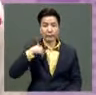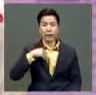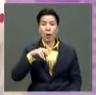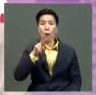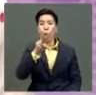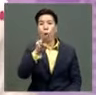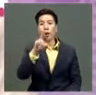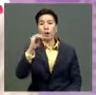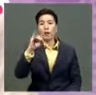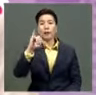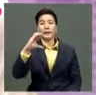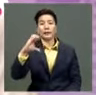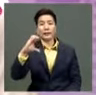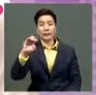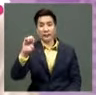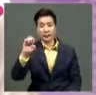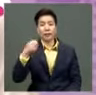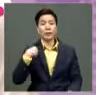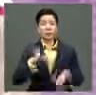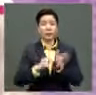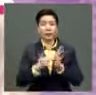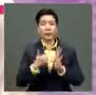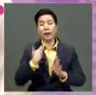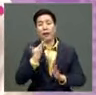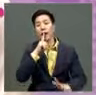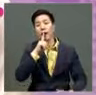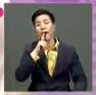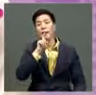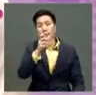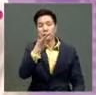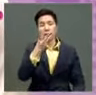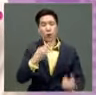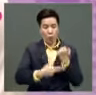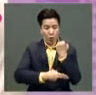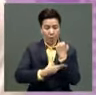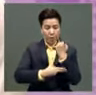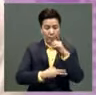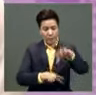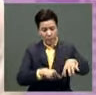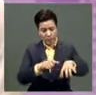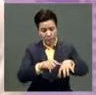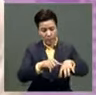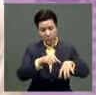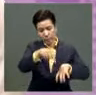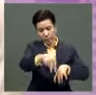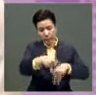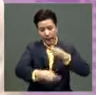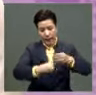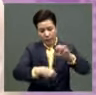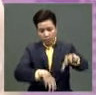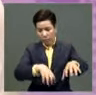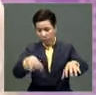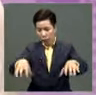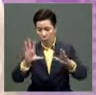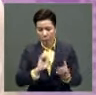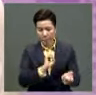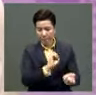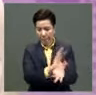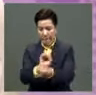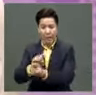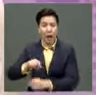นะครับคุณหมอครับรบกวนถามนิดนึงคือโรงแรมหรือว่าห้างสรรพสินค้าหรือว่าคนอื่นที่ได้รับผลกระทบจ